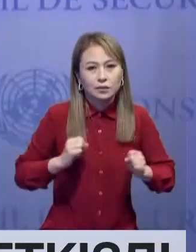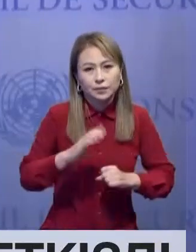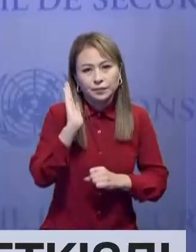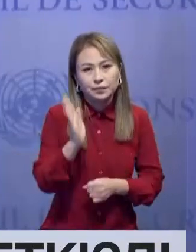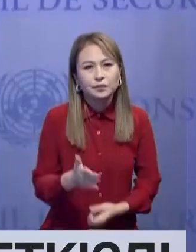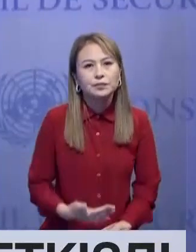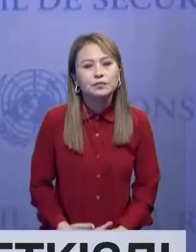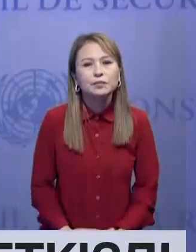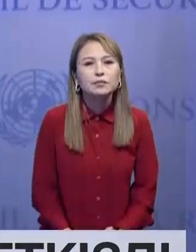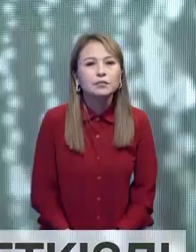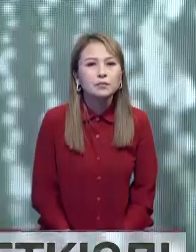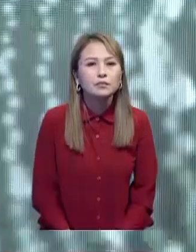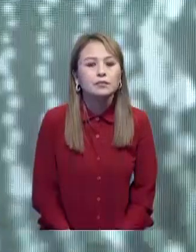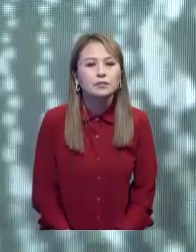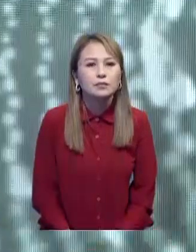тырысамыз.